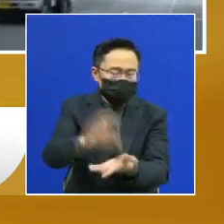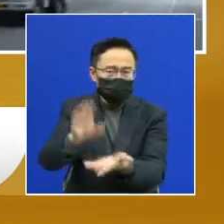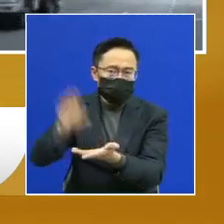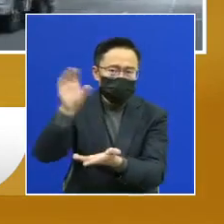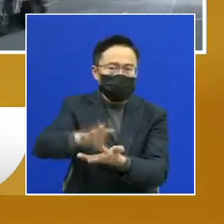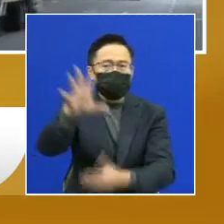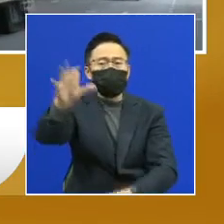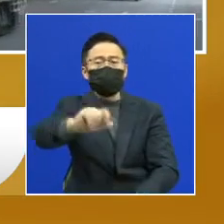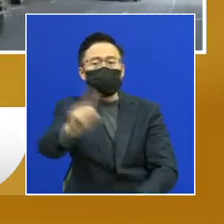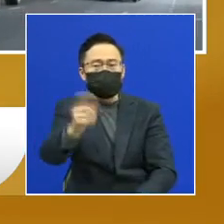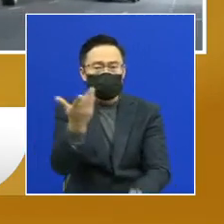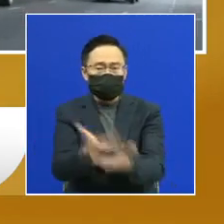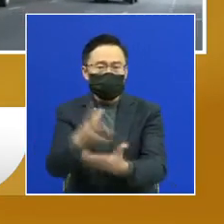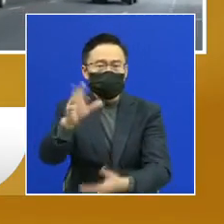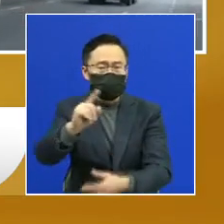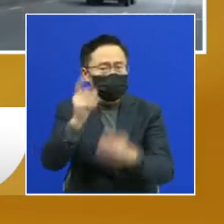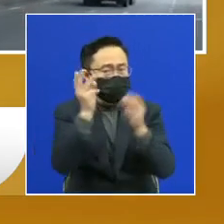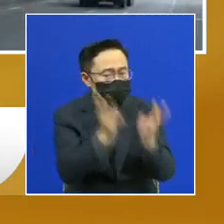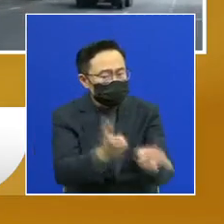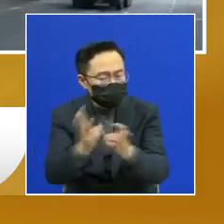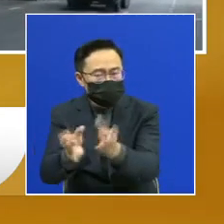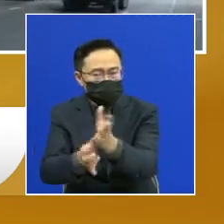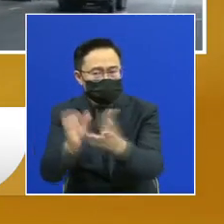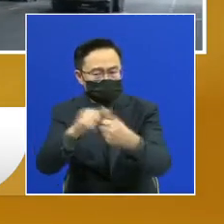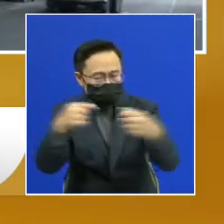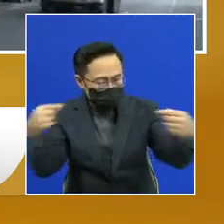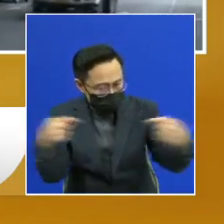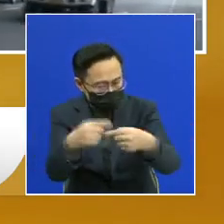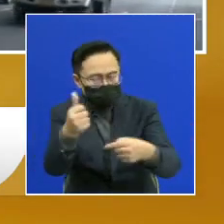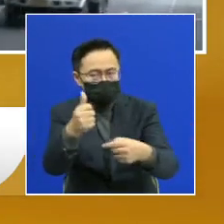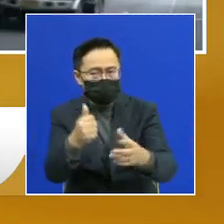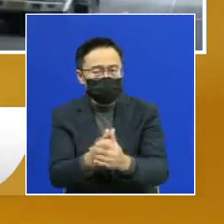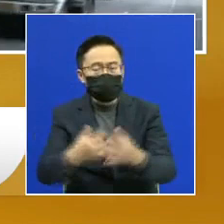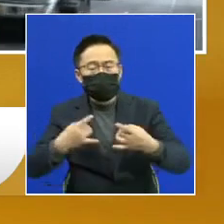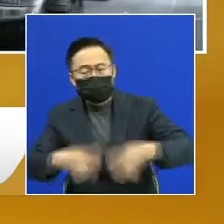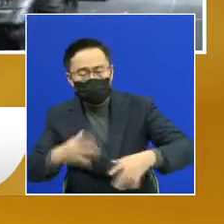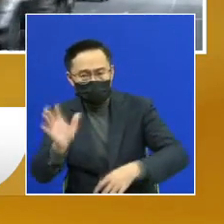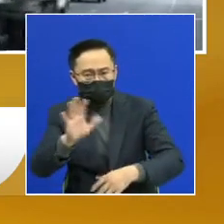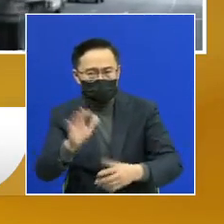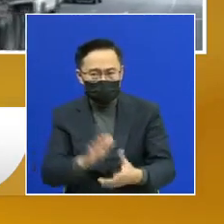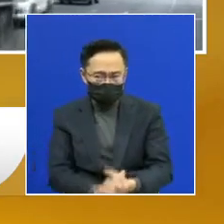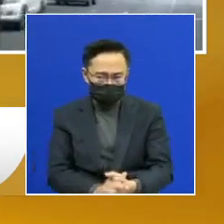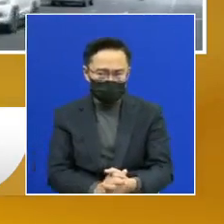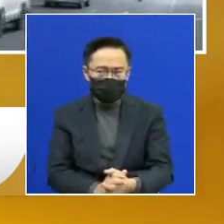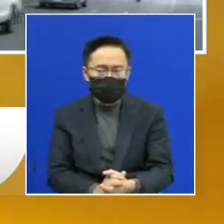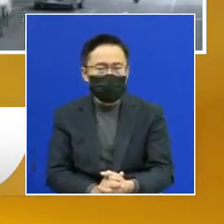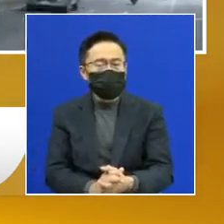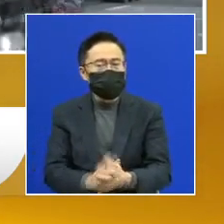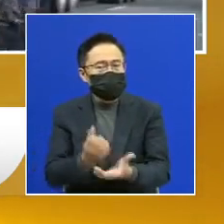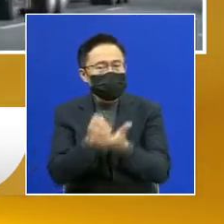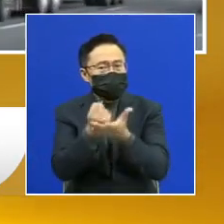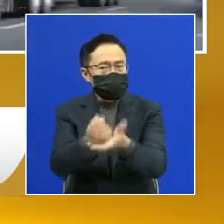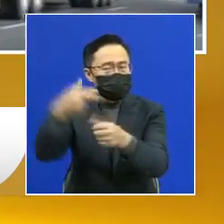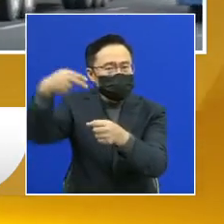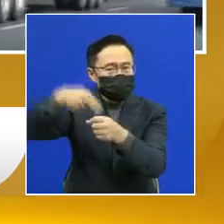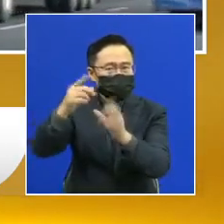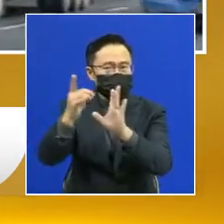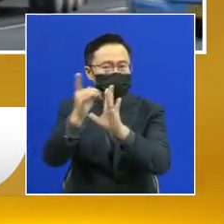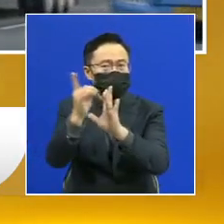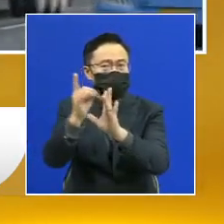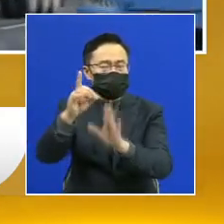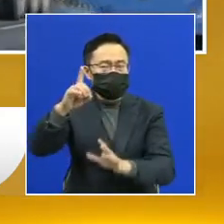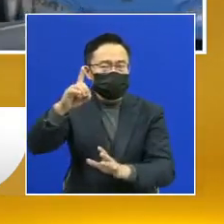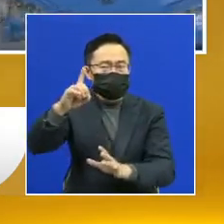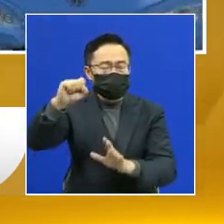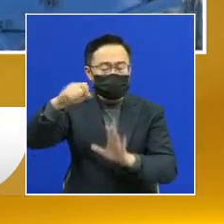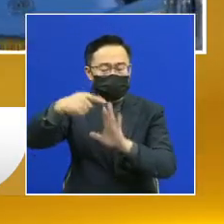นะไม่ได้มาก็ต้องหาวิธีการที่เหมาะสมเจนว่าเราก็ดูในเรื่องของกันคู่คู่ราคาไม่เกิน 30บาทนะปรับสูตร